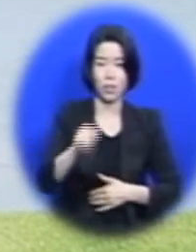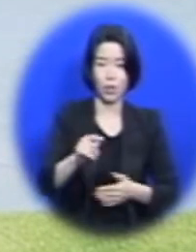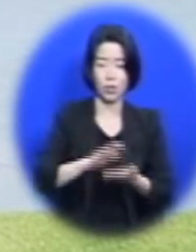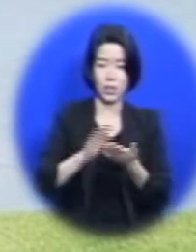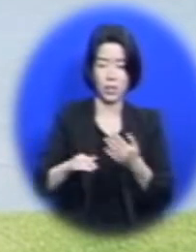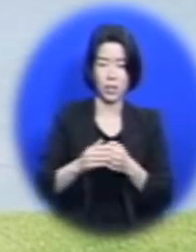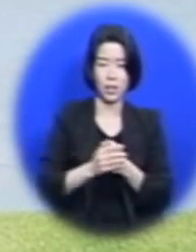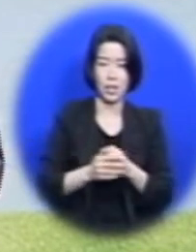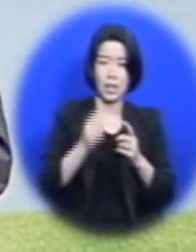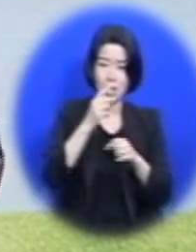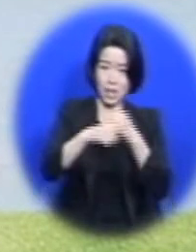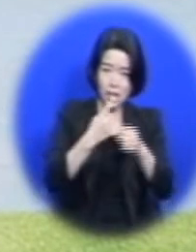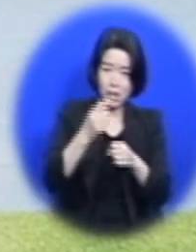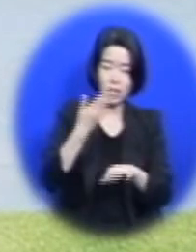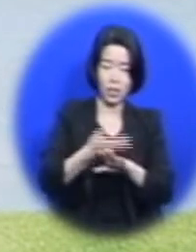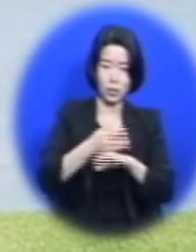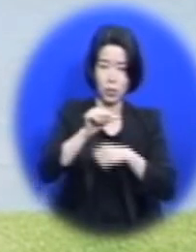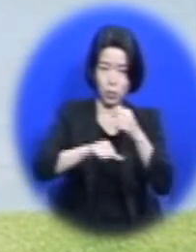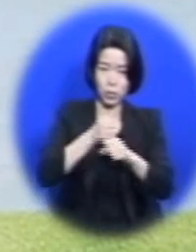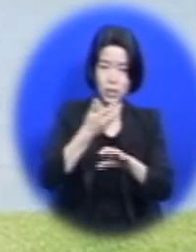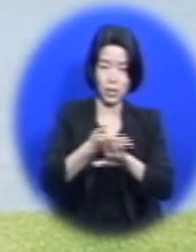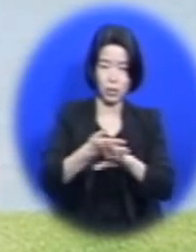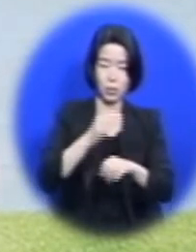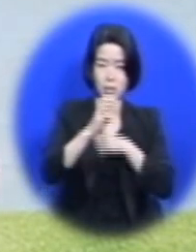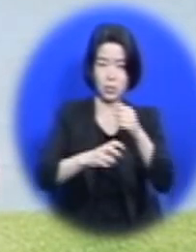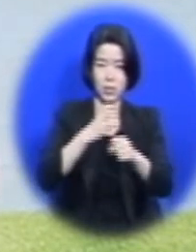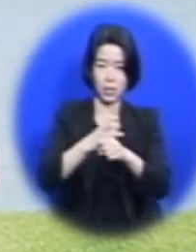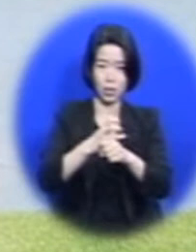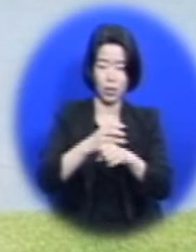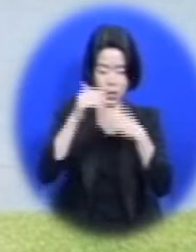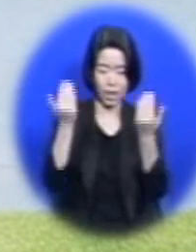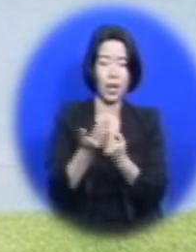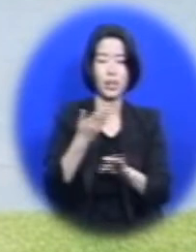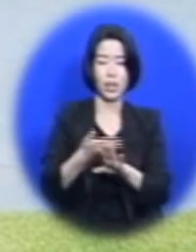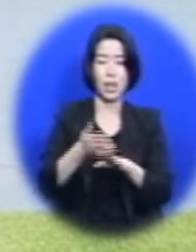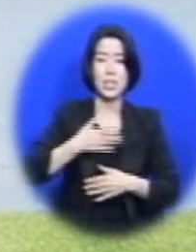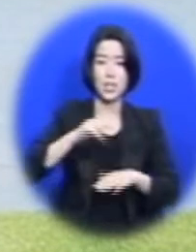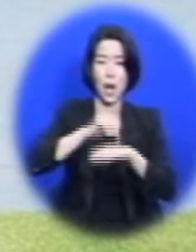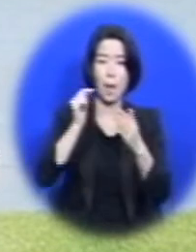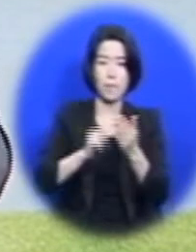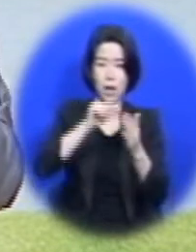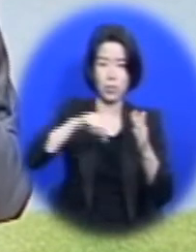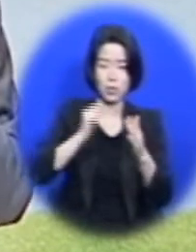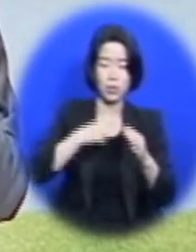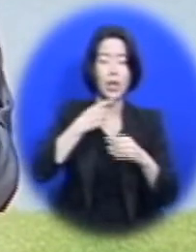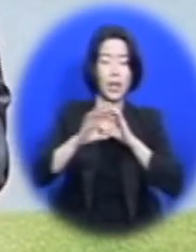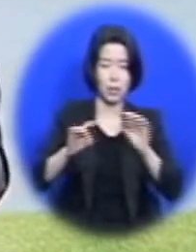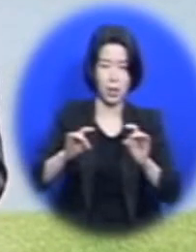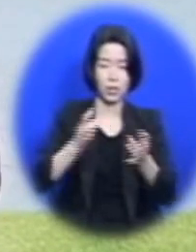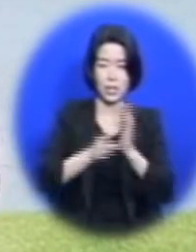거잖아요. 1년이 다르고 5년이 다르고 10년이 다르고 30년이 다른 거잖아요. 제 마음속의 갈망은